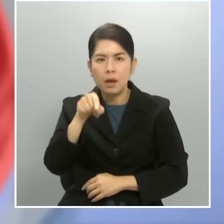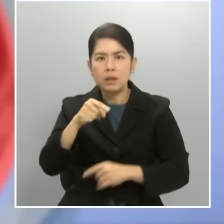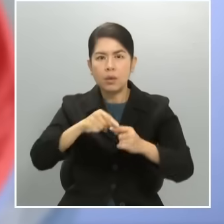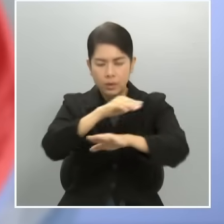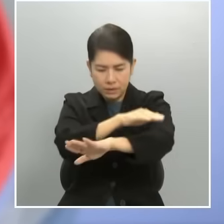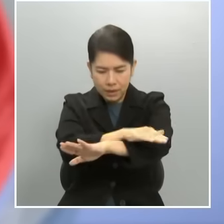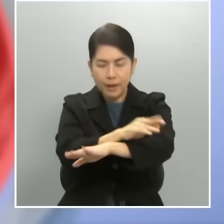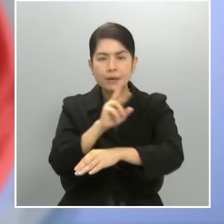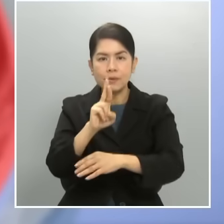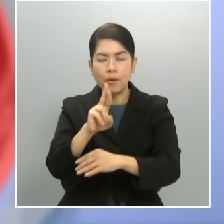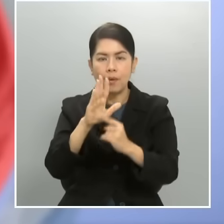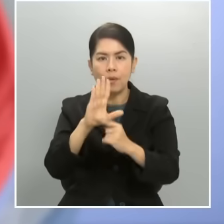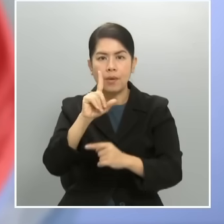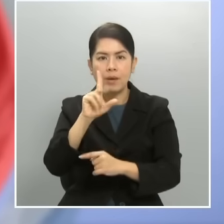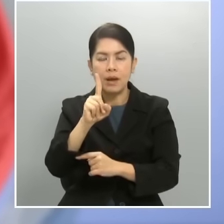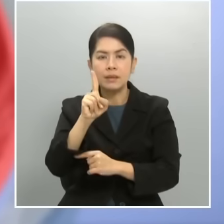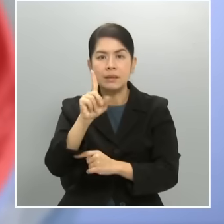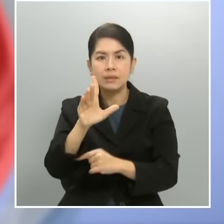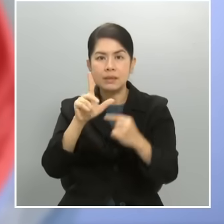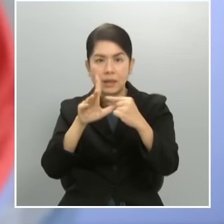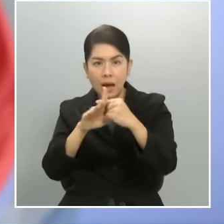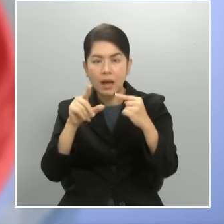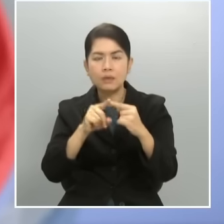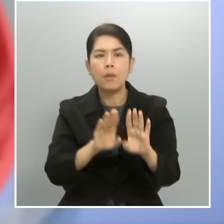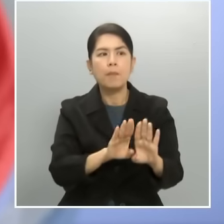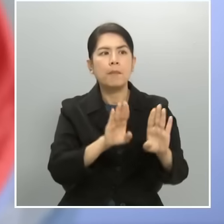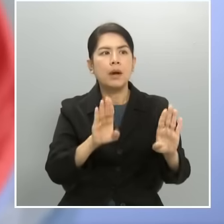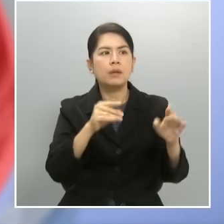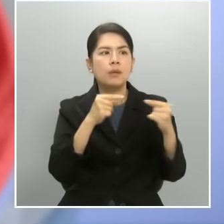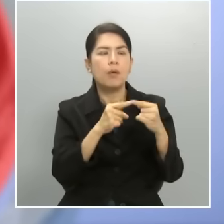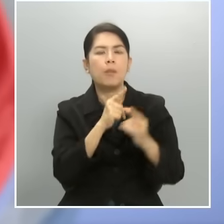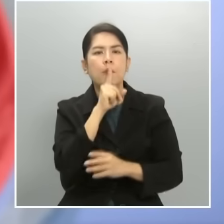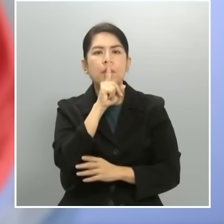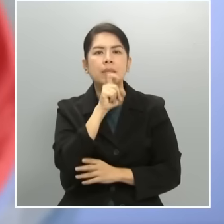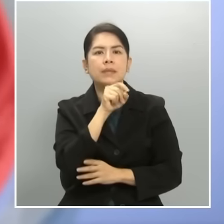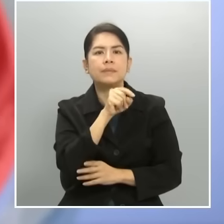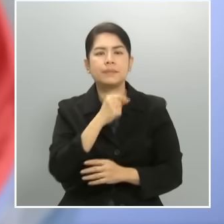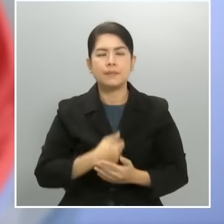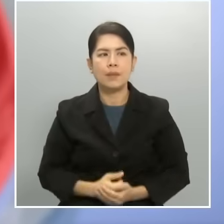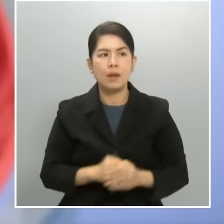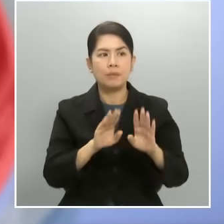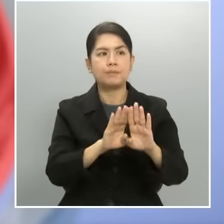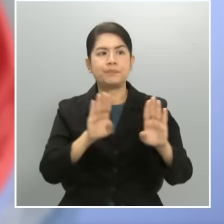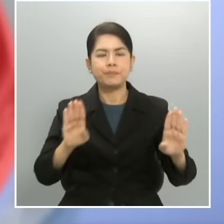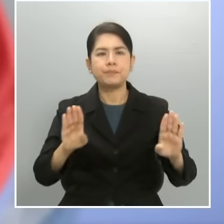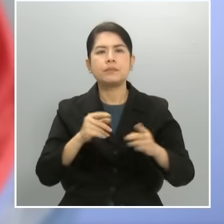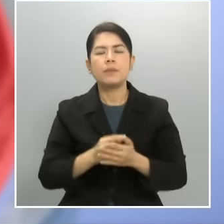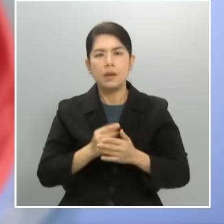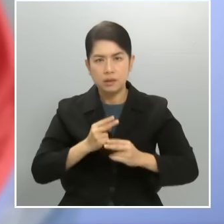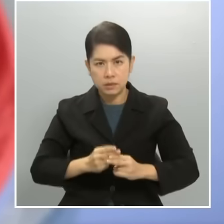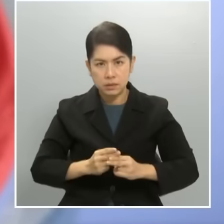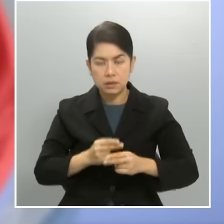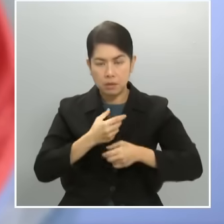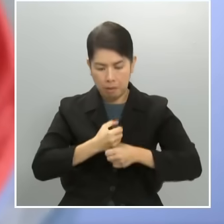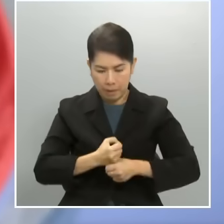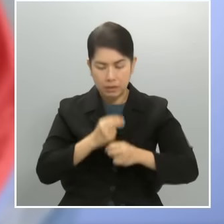นะฮะเอาไปตั้งเนี่ยนะครับเพื่อเป็นเวลาพิธีเปิดในวันอาทิตย์ที่ผ่านมาเนี่ยครับแล้วนี่คือครูกายแก้วนะครับ